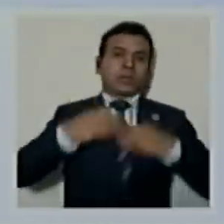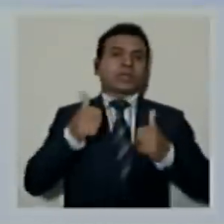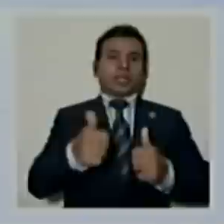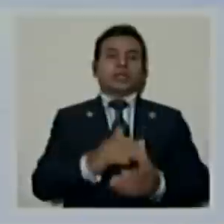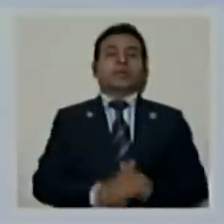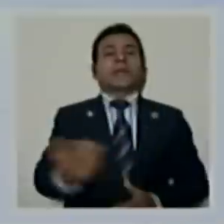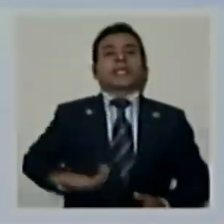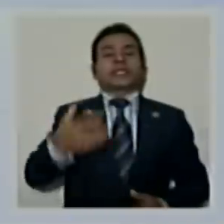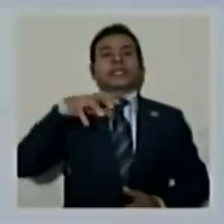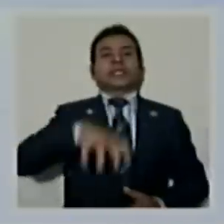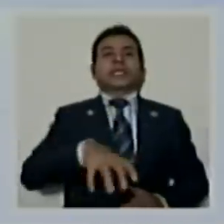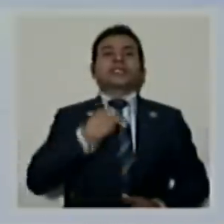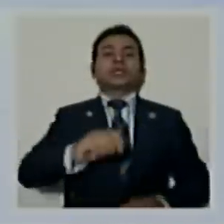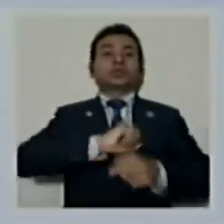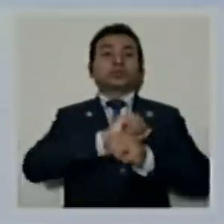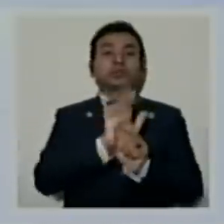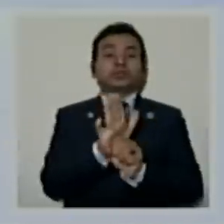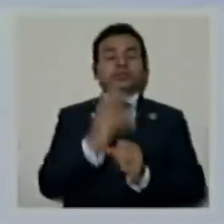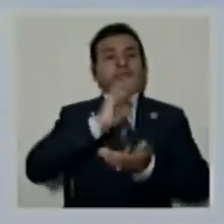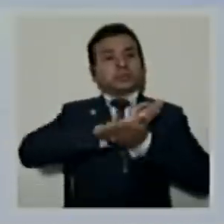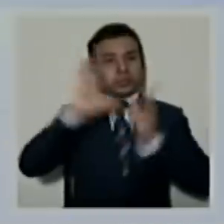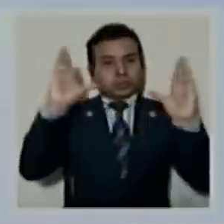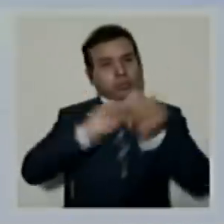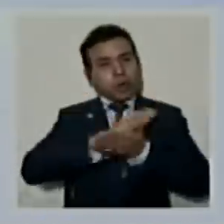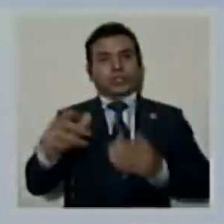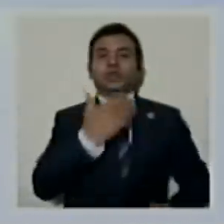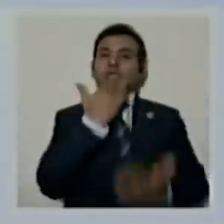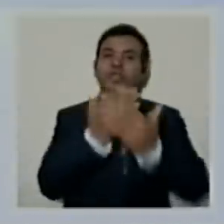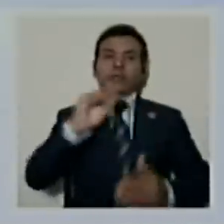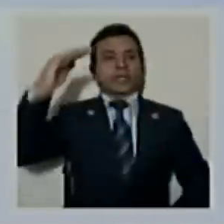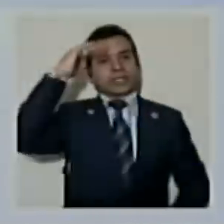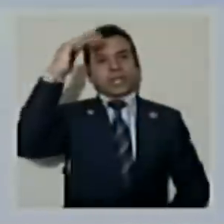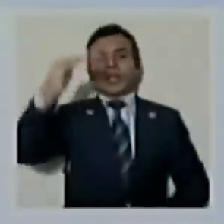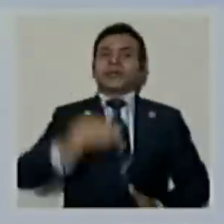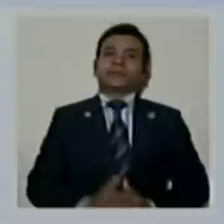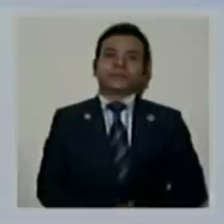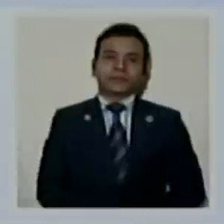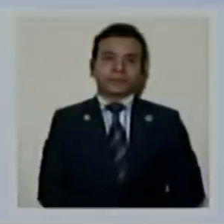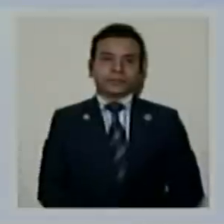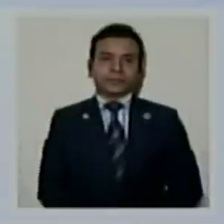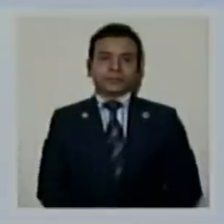রাখি। আপনারা প্রত্যেকেই ভালো থাকুন, সবাই নিয়ম মেনে চলি, স্বাস্থ্য নিয়ম মেনে চলি, সুস্থ থাকি,